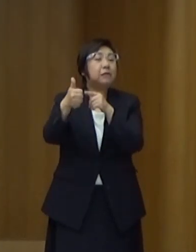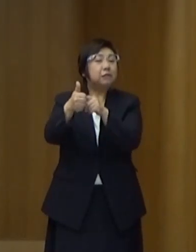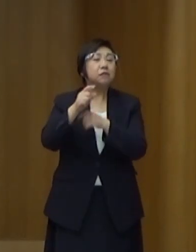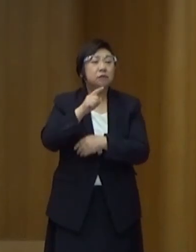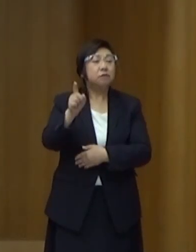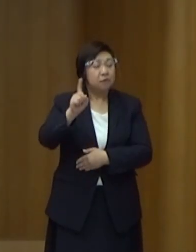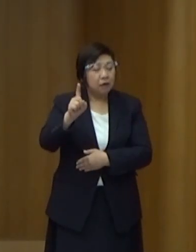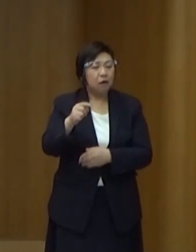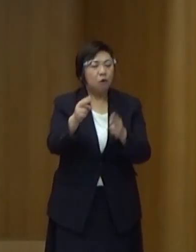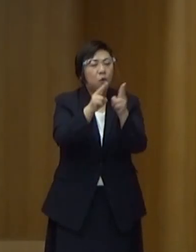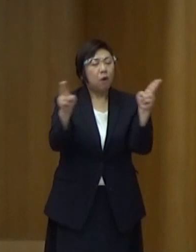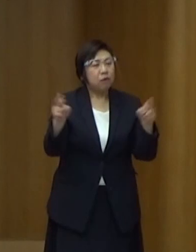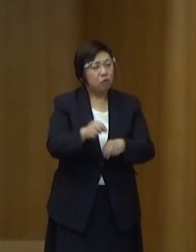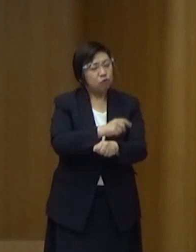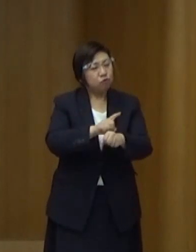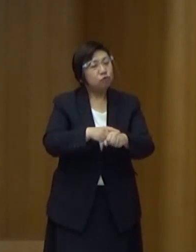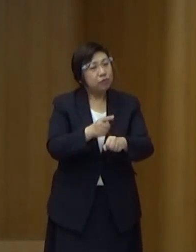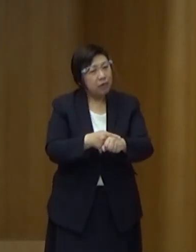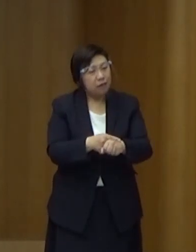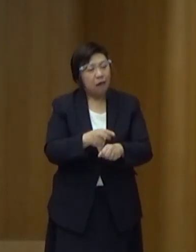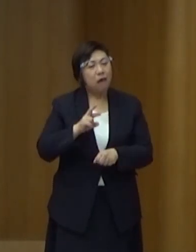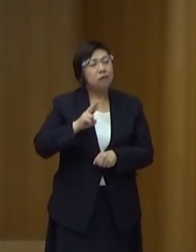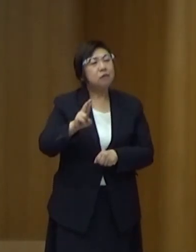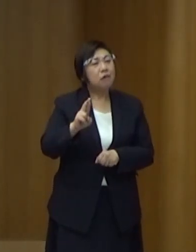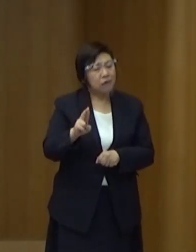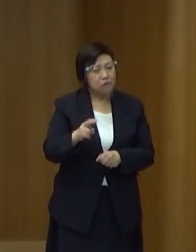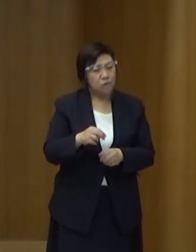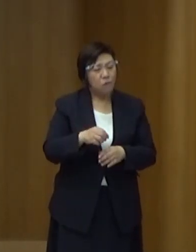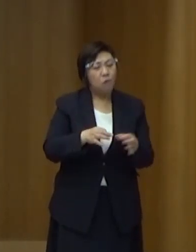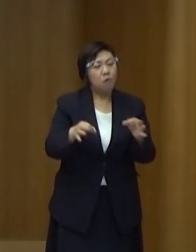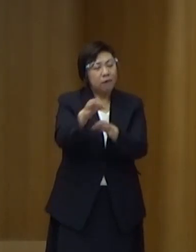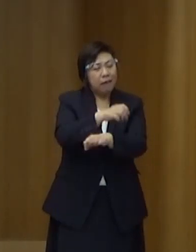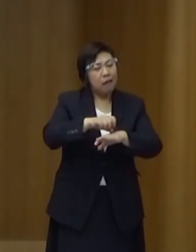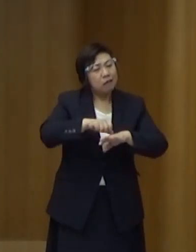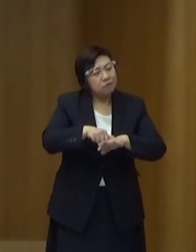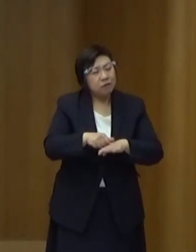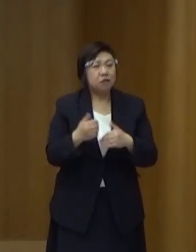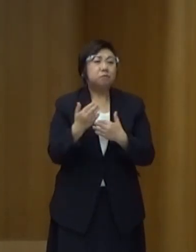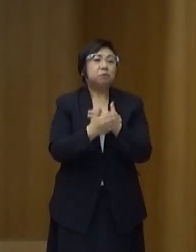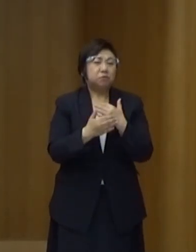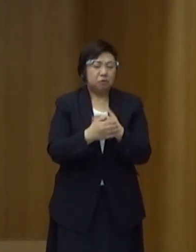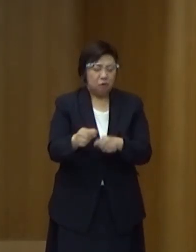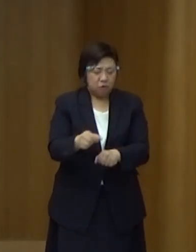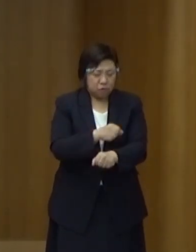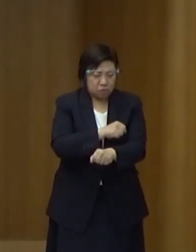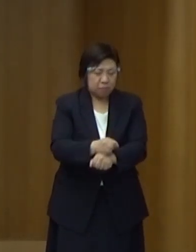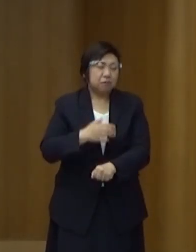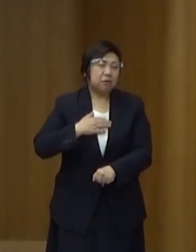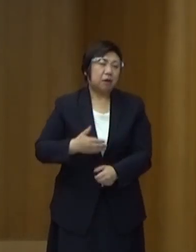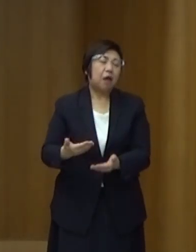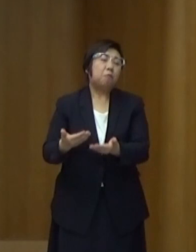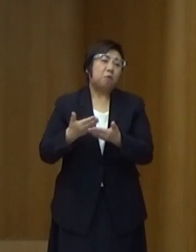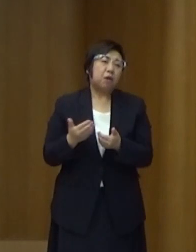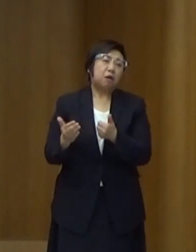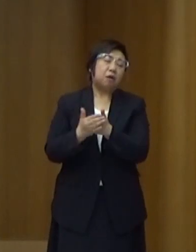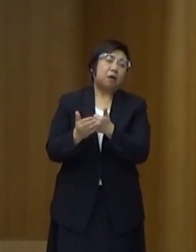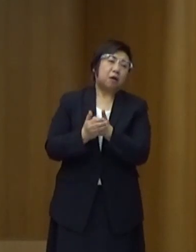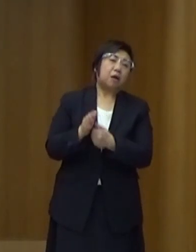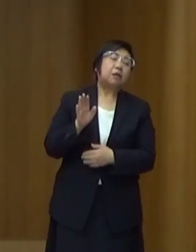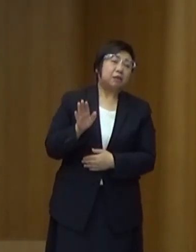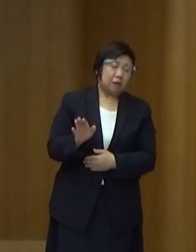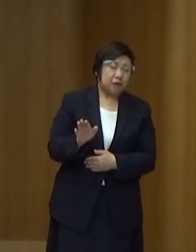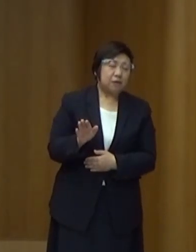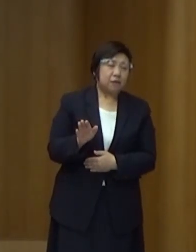本道の特殊性や鉄道事業の経営の厳しさに、格別のご理解とご協力をいただきました